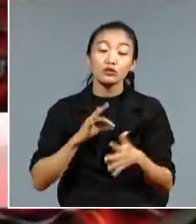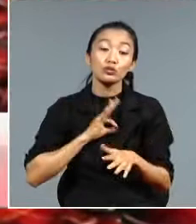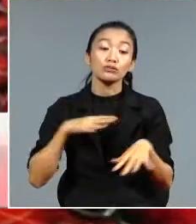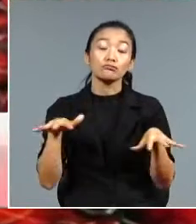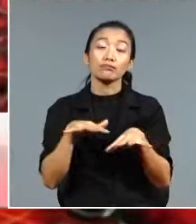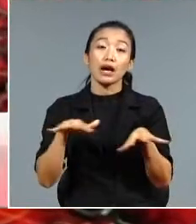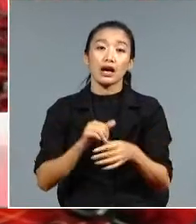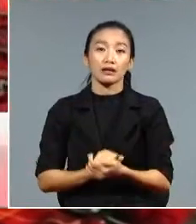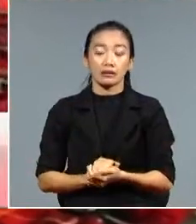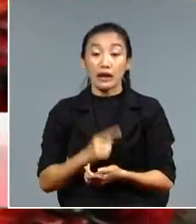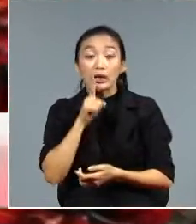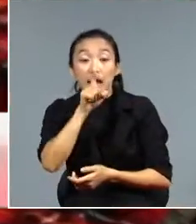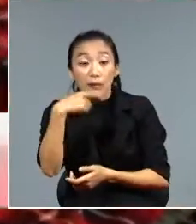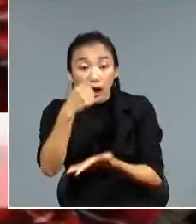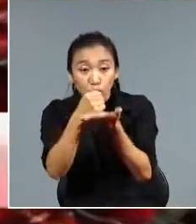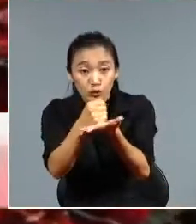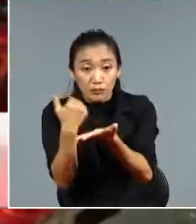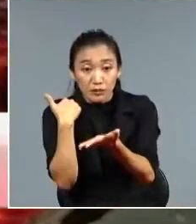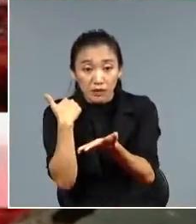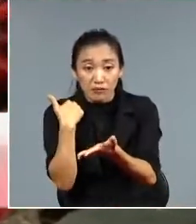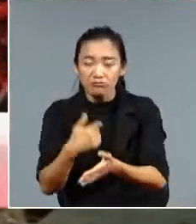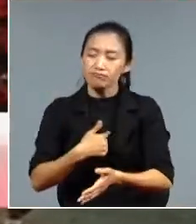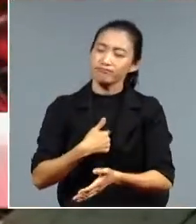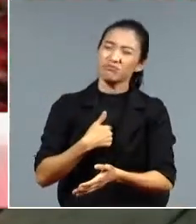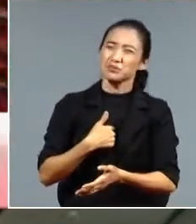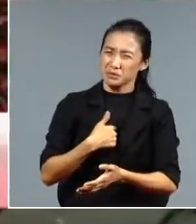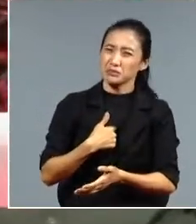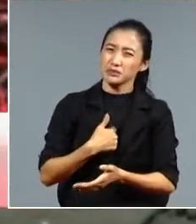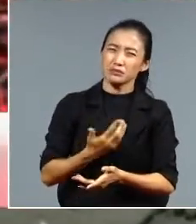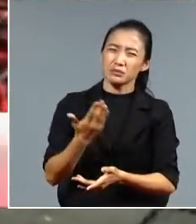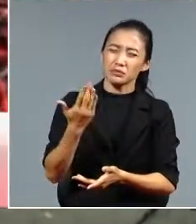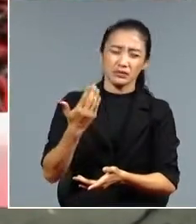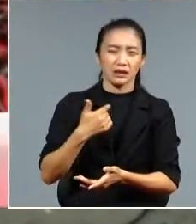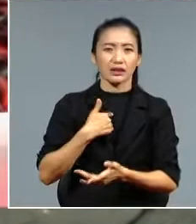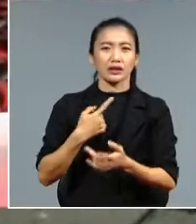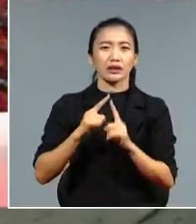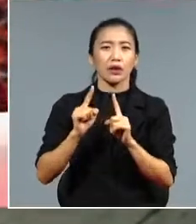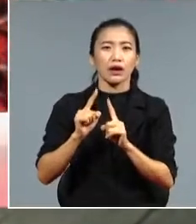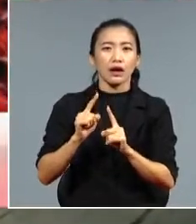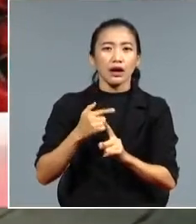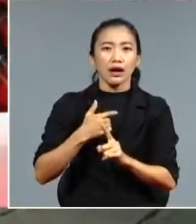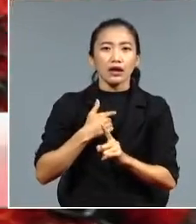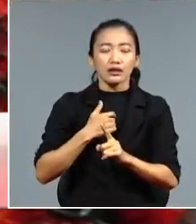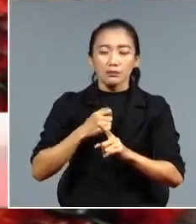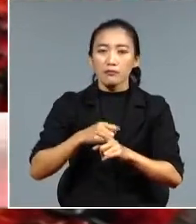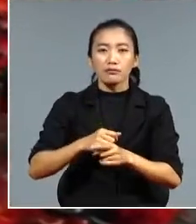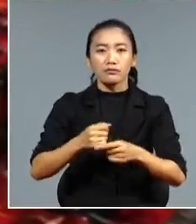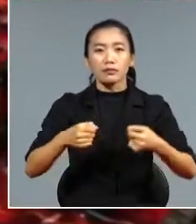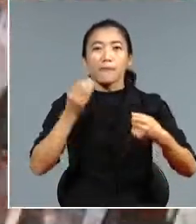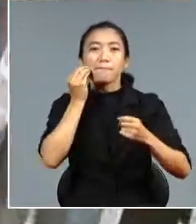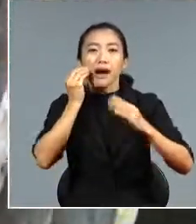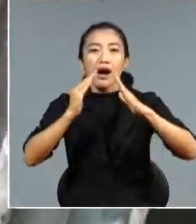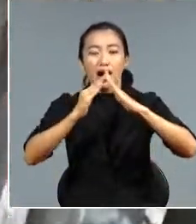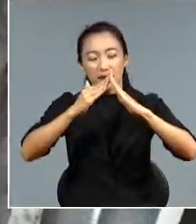ค่ะ อยากให้มาทำอะไรบ้าง ทำบ้านไหมหรือว่าเต้าอย่างดีอยู่เลยซึ่งก็เติมฝ้าอะไรประมาณนี้